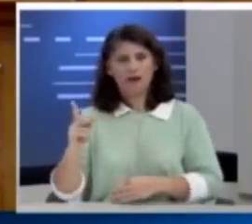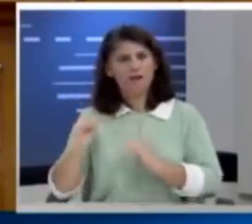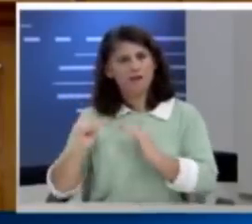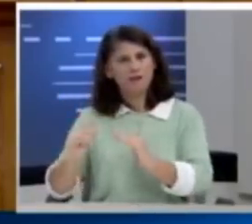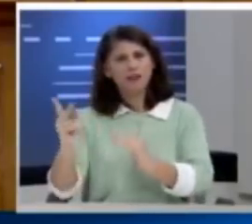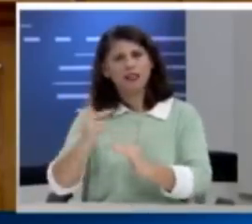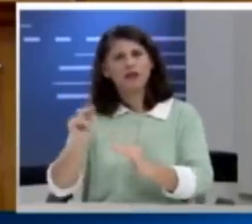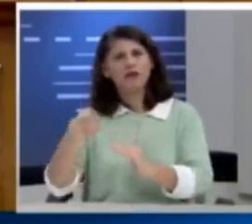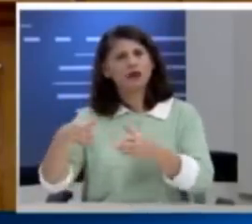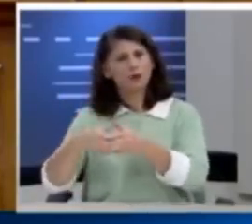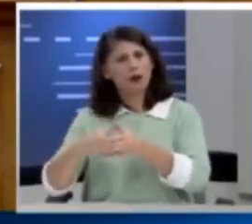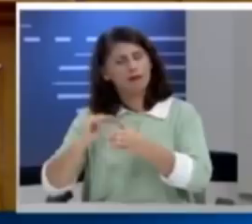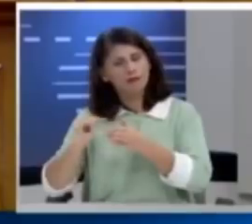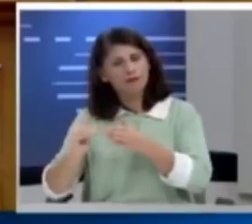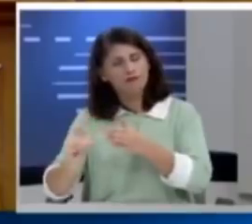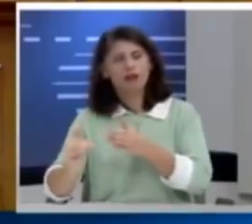διατηρήσει την κοινοβουλευτική του ομάδα,